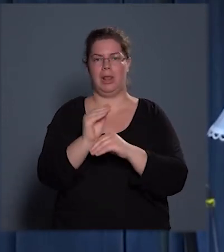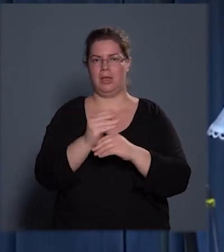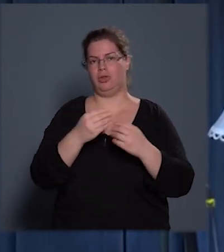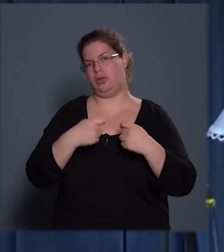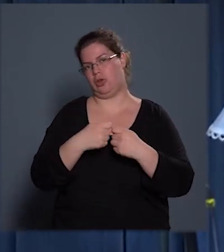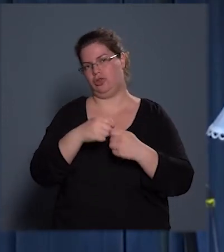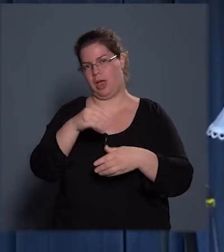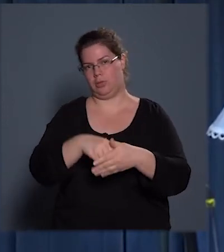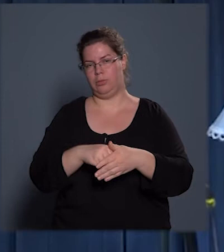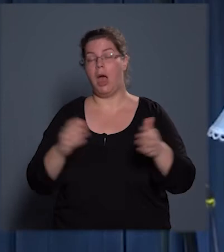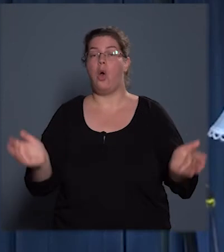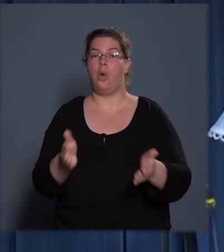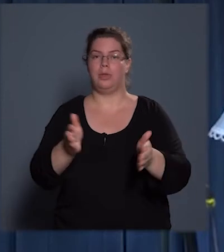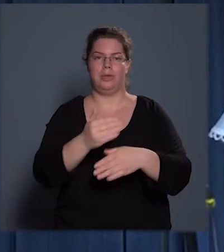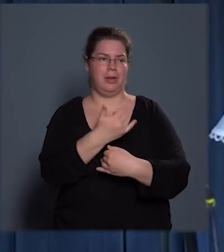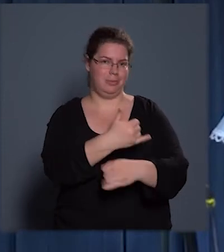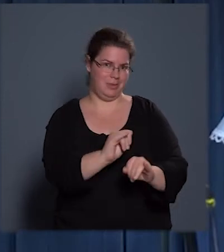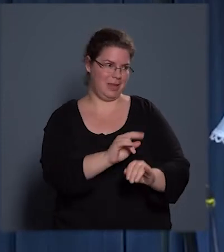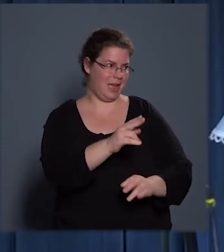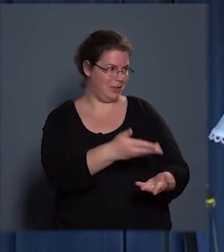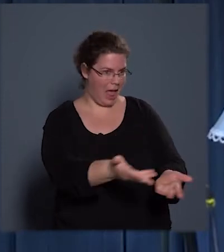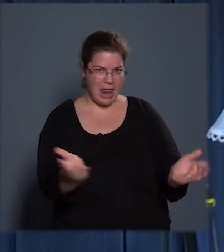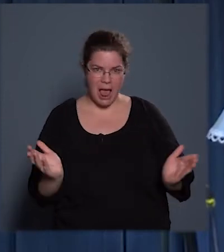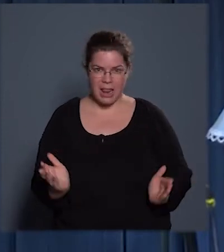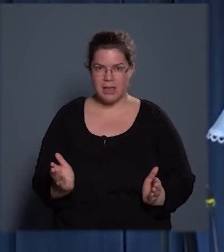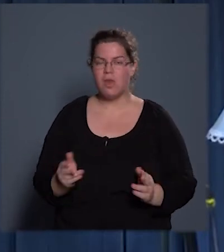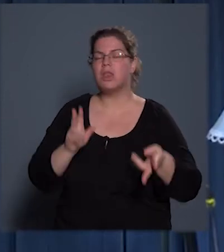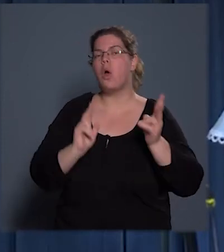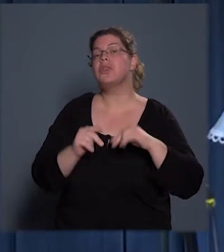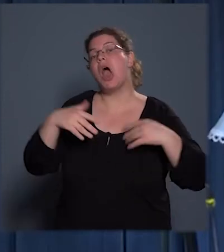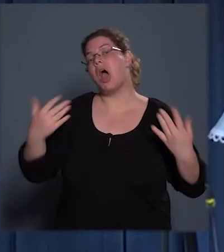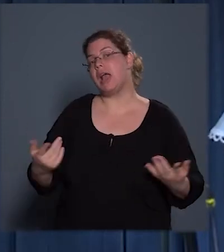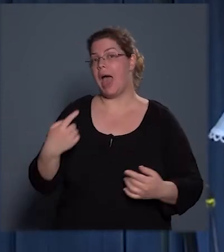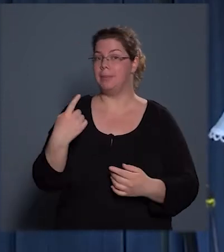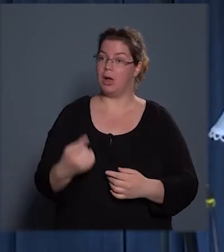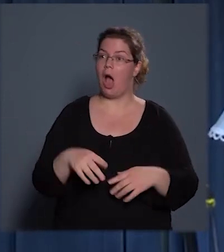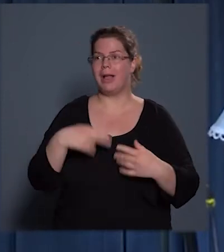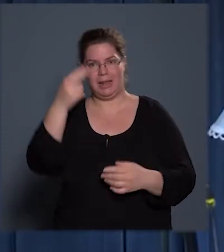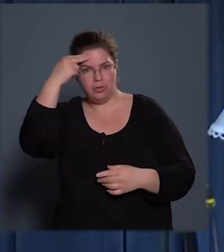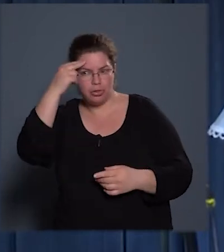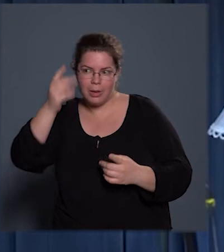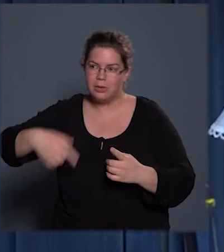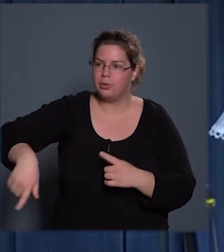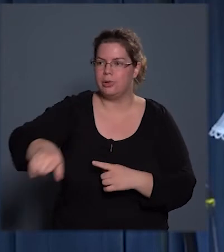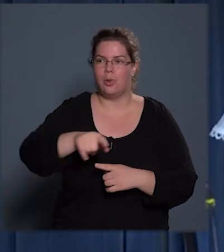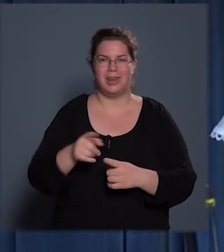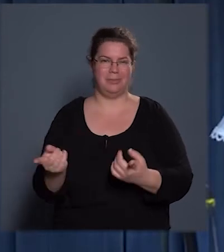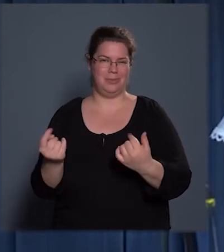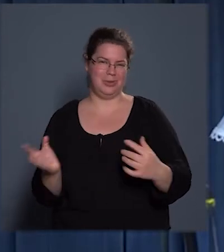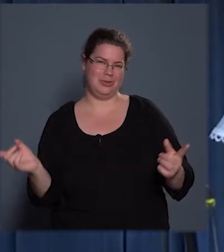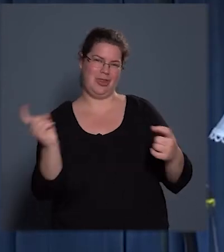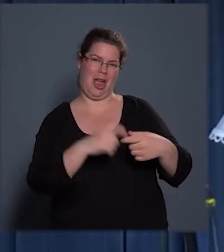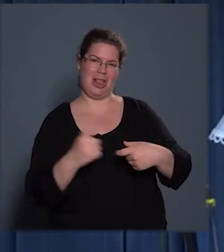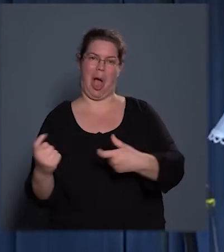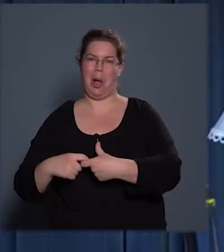tagságukban. Ösztönzök is minden jelenlévőt arra, hogy akár maga, akár ismerősei köréből